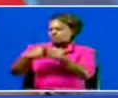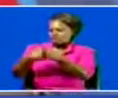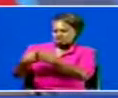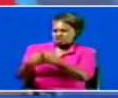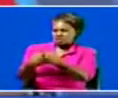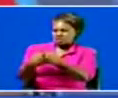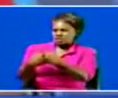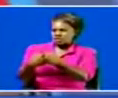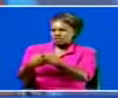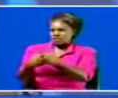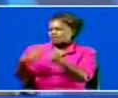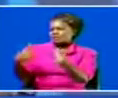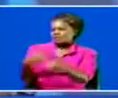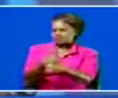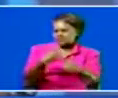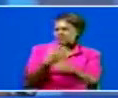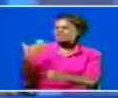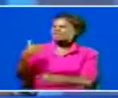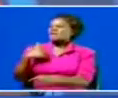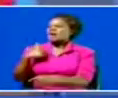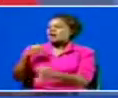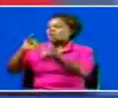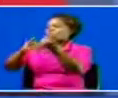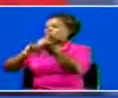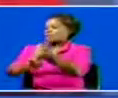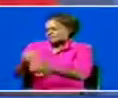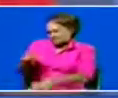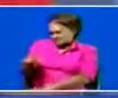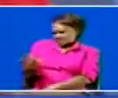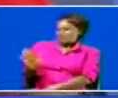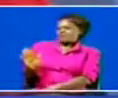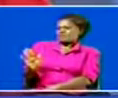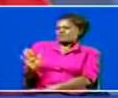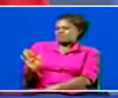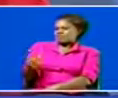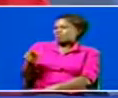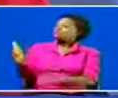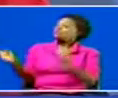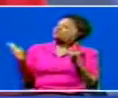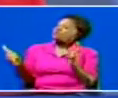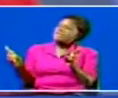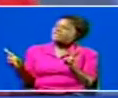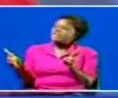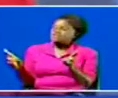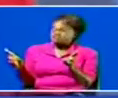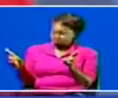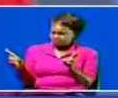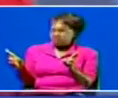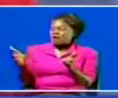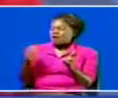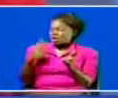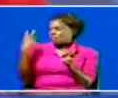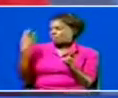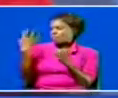lami, na kuna miba. Sasa ni wewe lile kapu kama uko tayari kulibeba, basi ulibebe na mikono